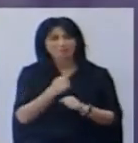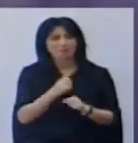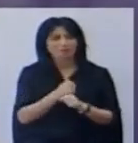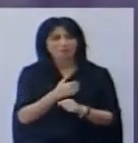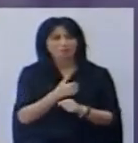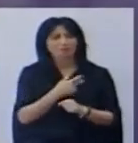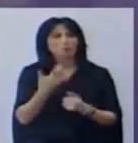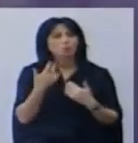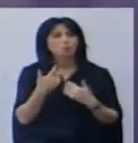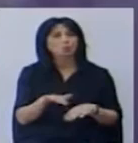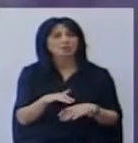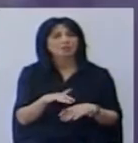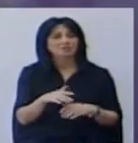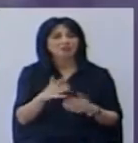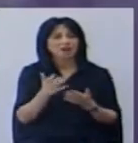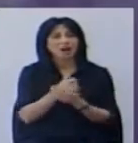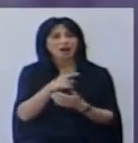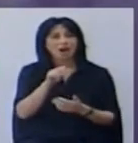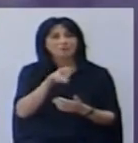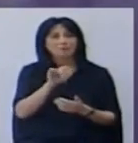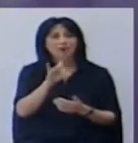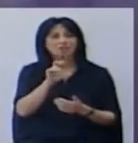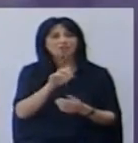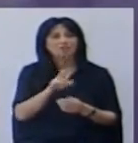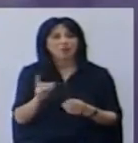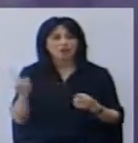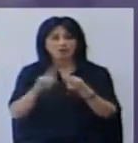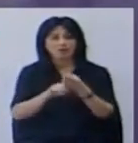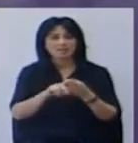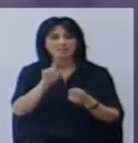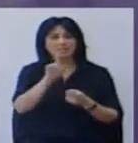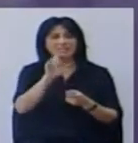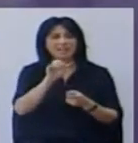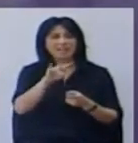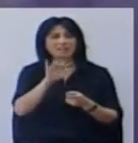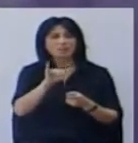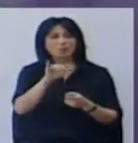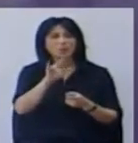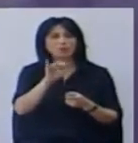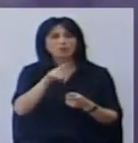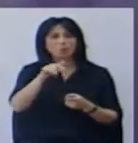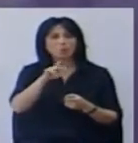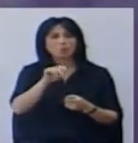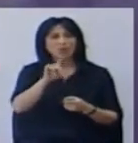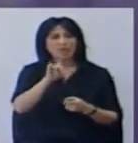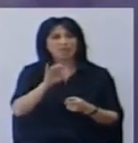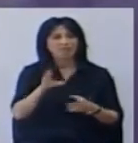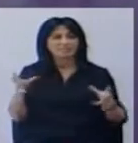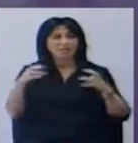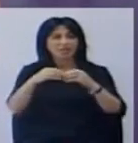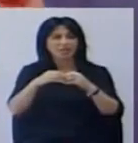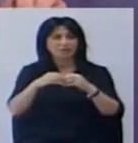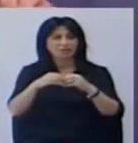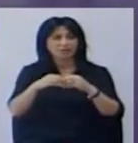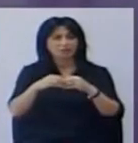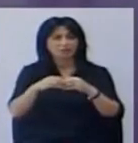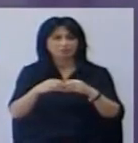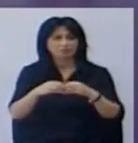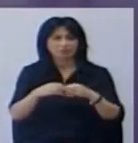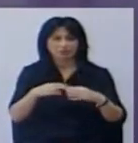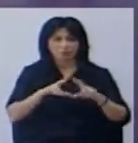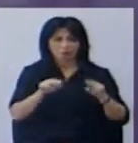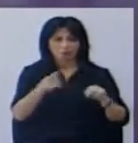გავაკეთო, მაგრამ უკვე გამარჯვება აღარ არის, გამარჯვებას მიემატა ძელქვიანი, უქიმერიონი გუმათესის დასახლება და როგორც მე ასე დაუპირდი